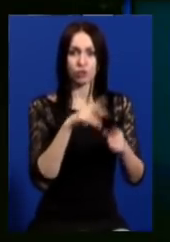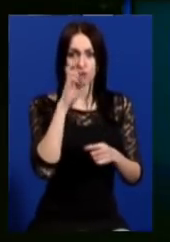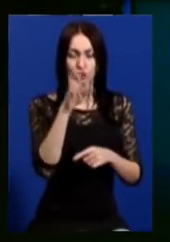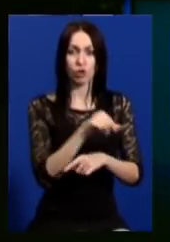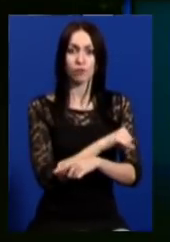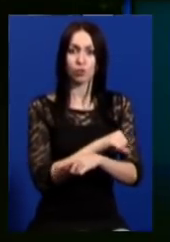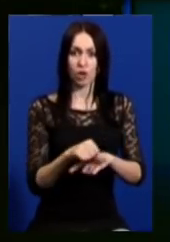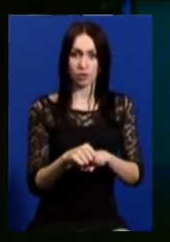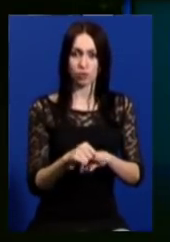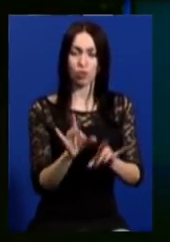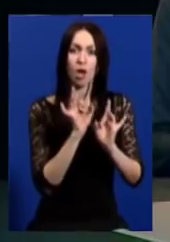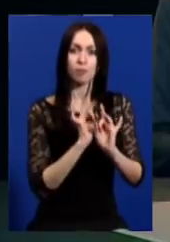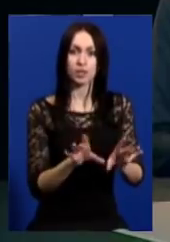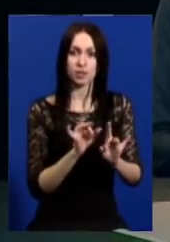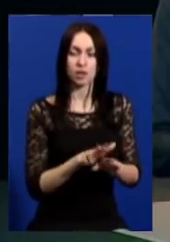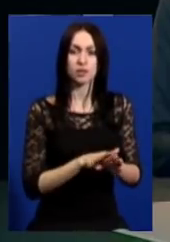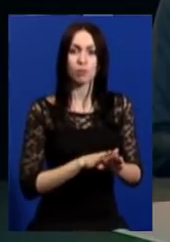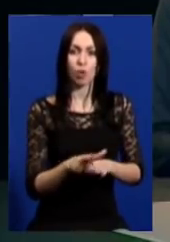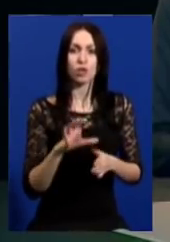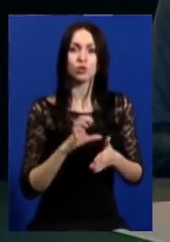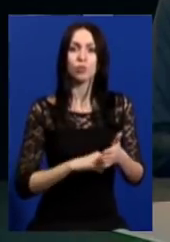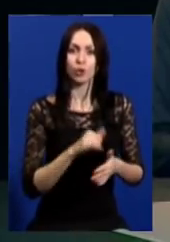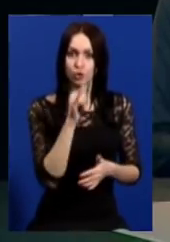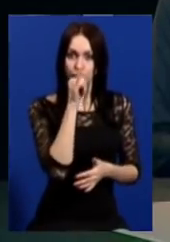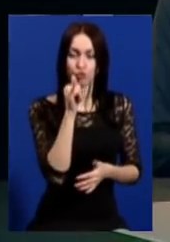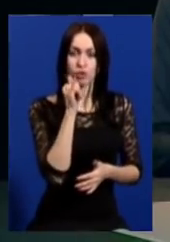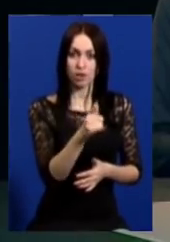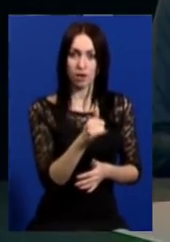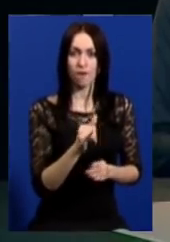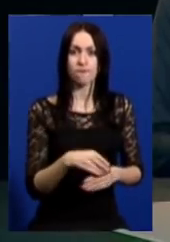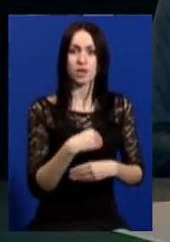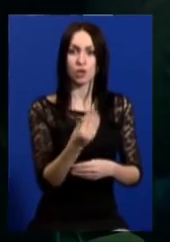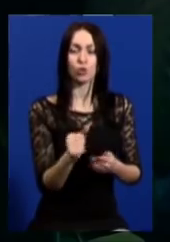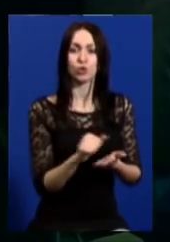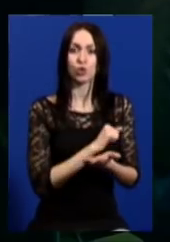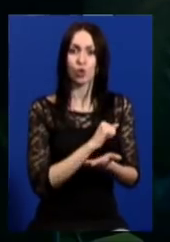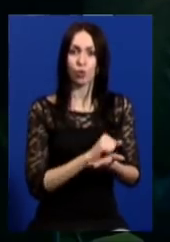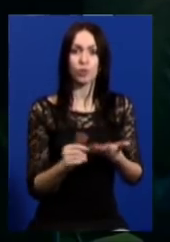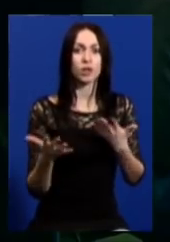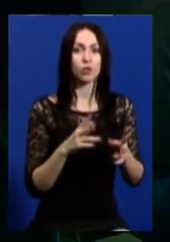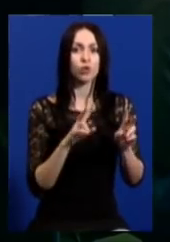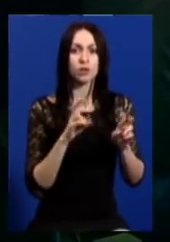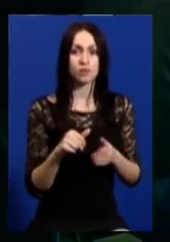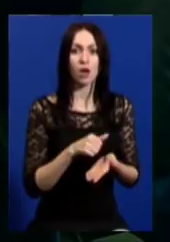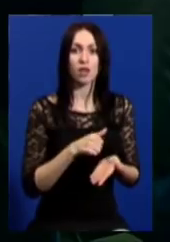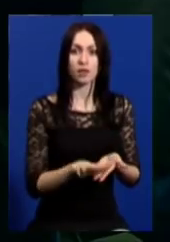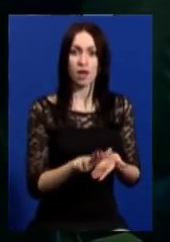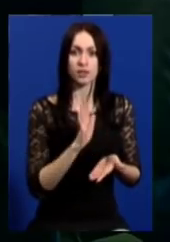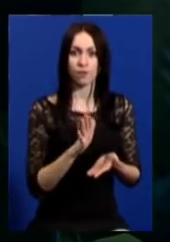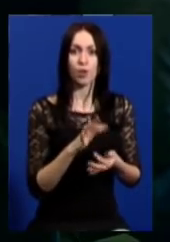кордон, пояснюється повністю причина непропуску, видається документ, який називається «Відмова в